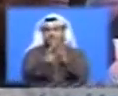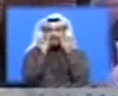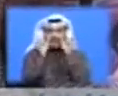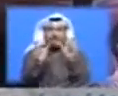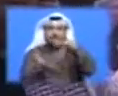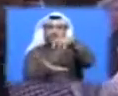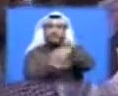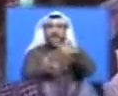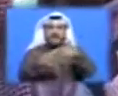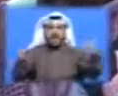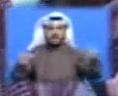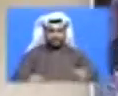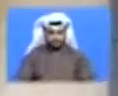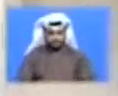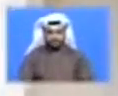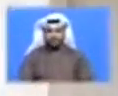المنطقة.